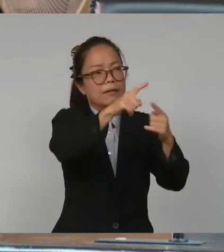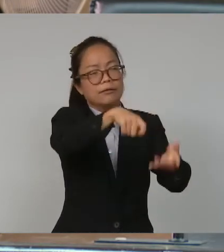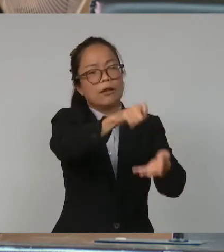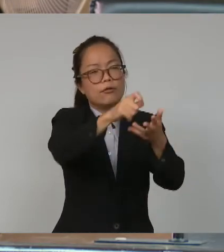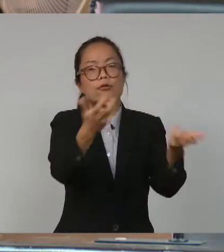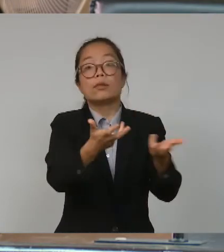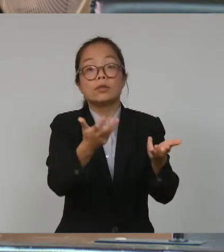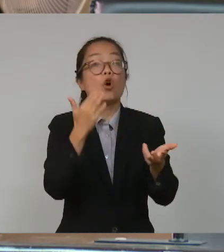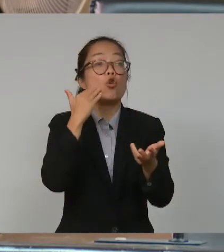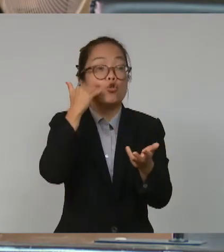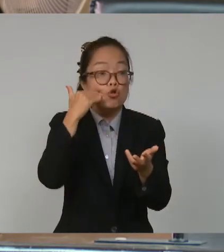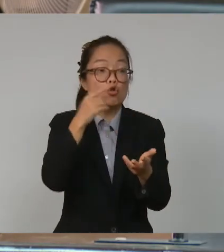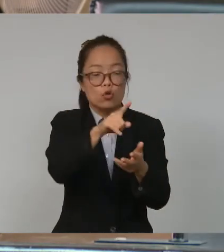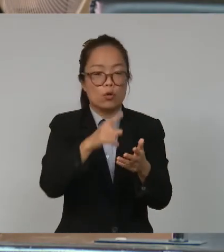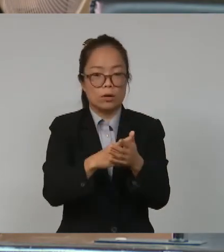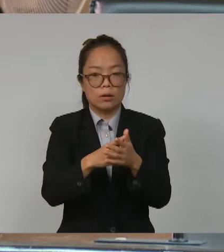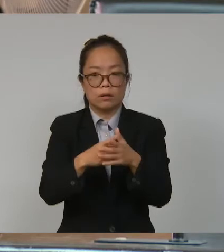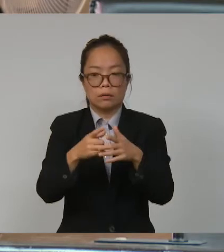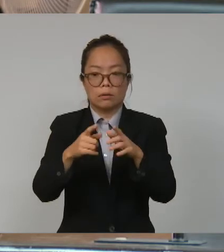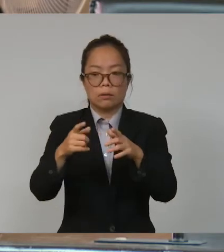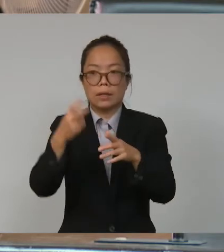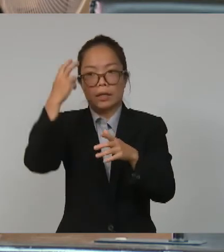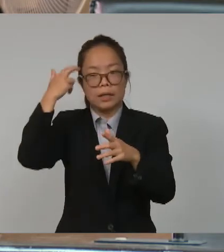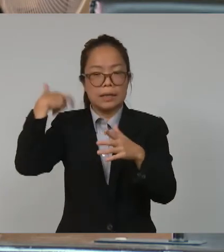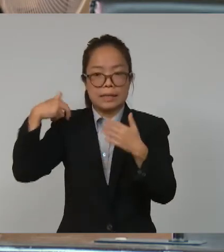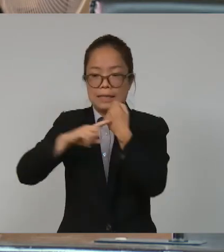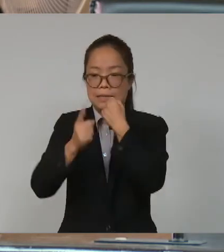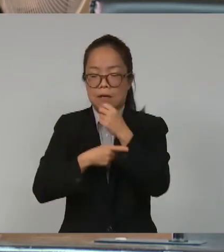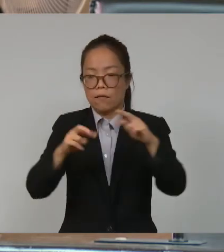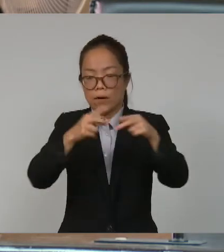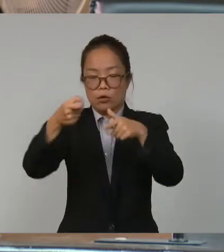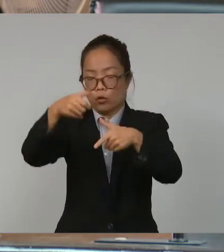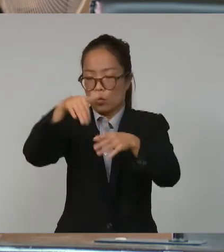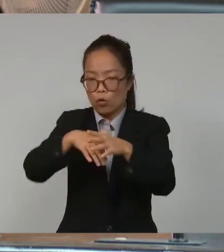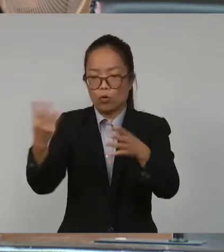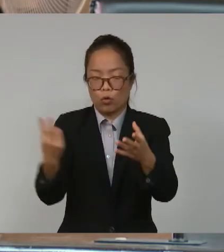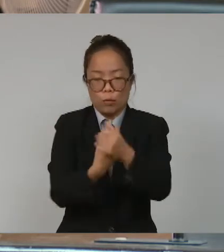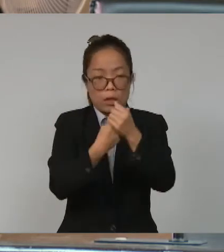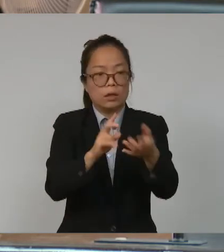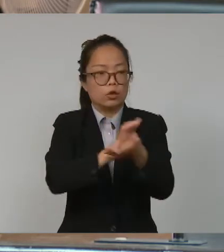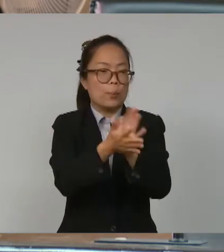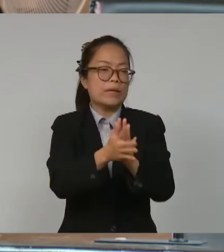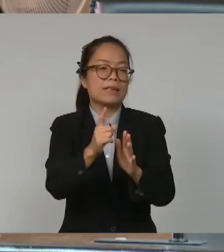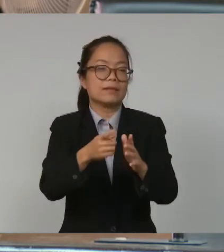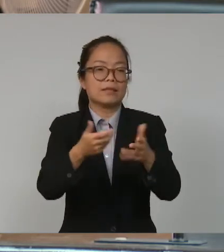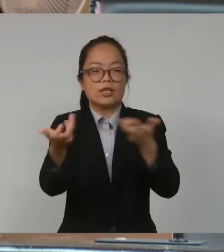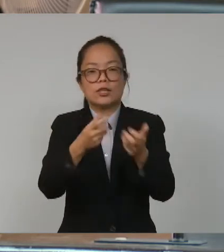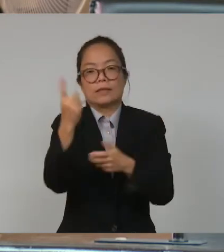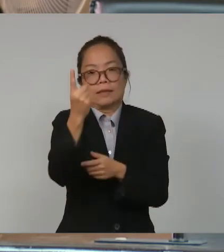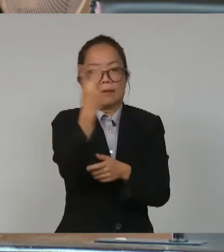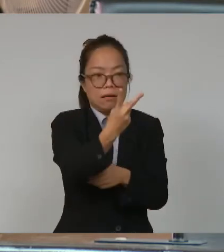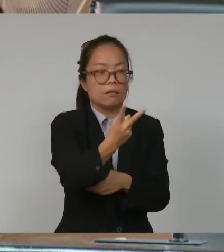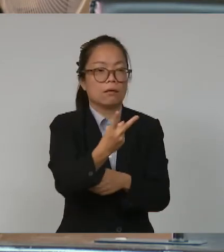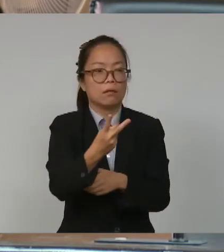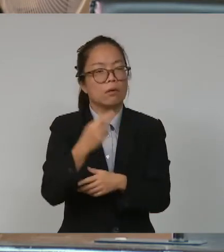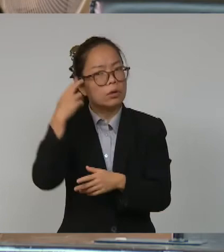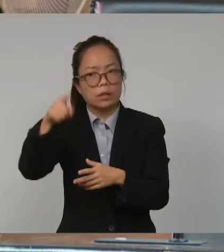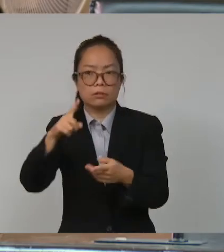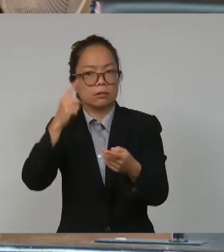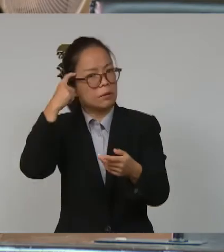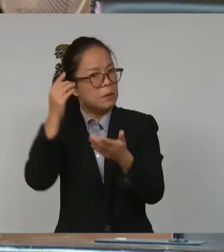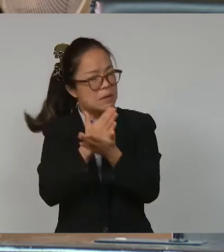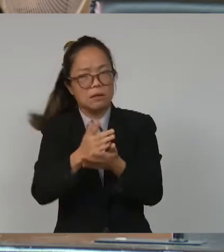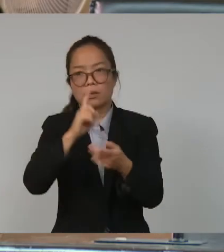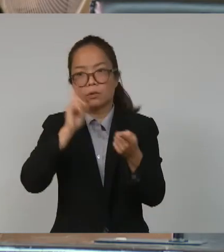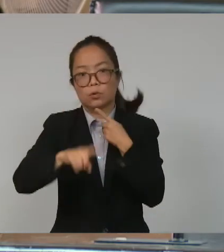呢，你如果含修宪公投，你就是呢两岸的，我想是不能够做这样的处理，因为中选会本身